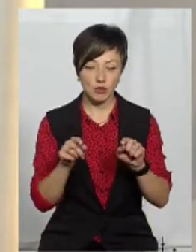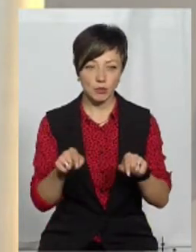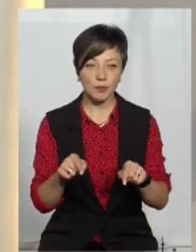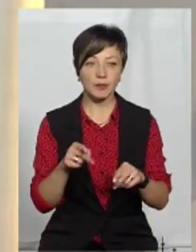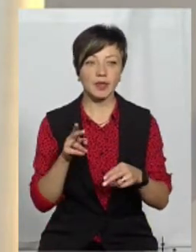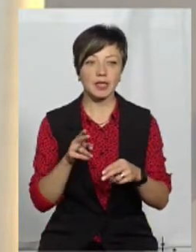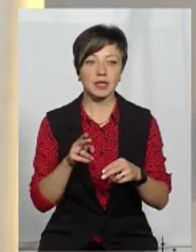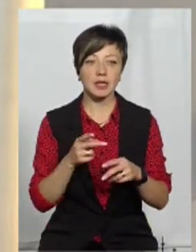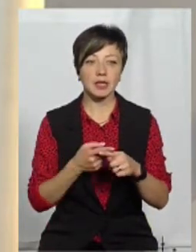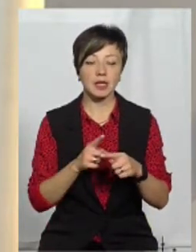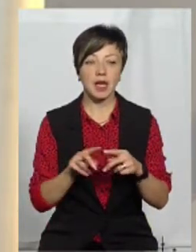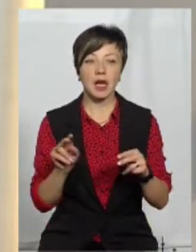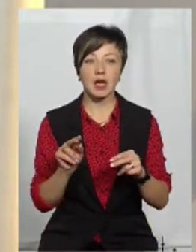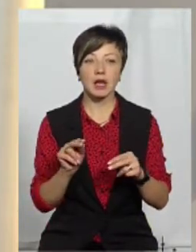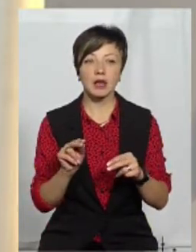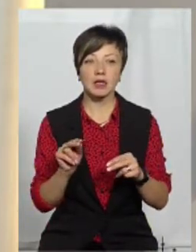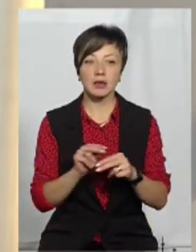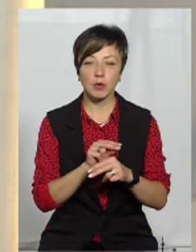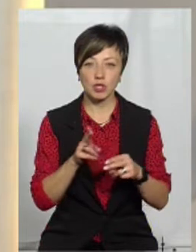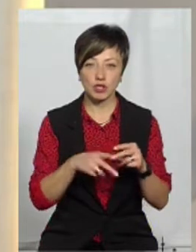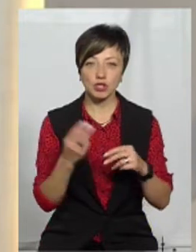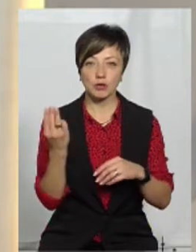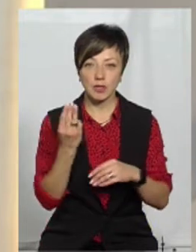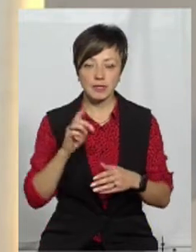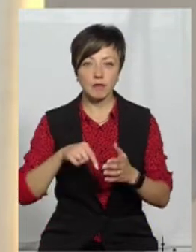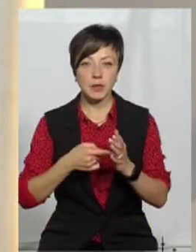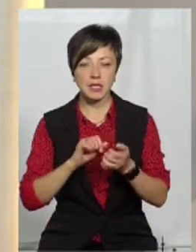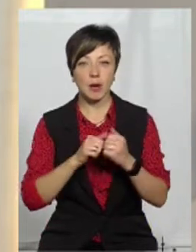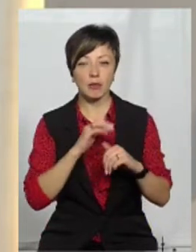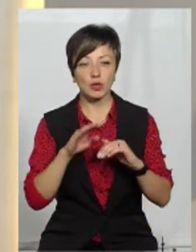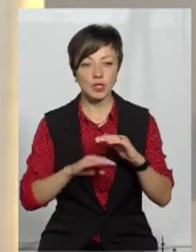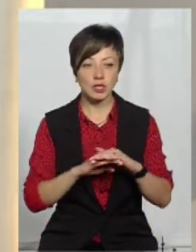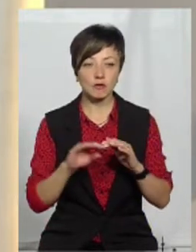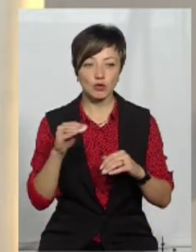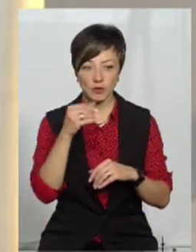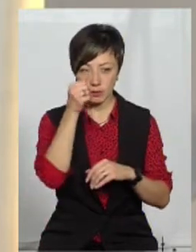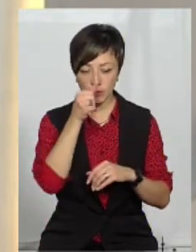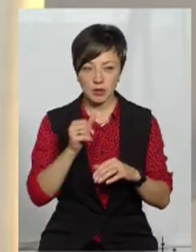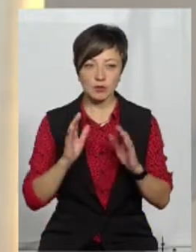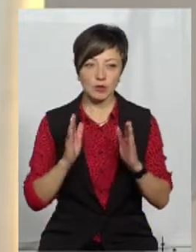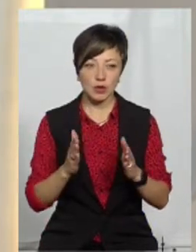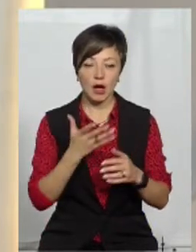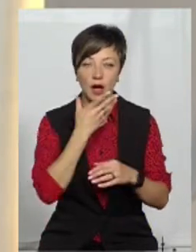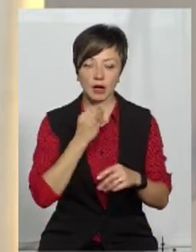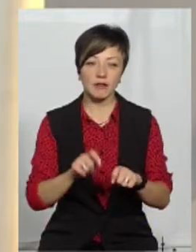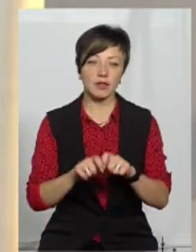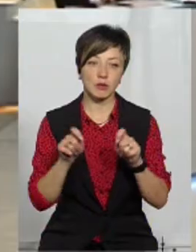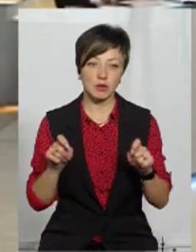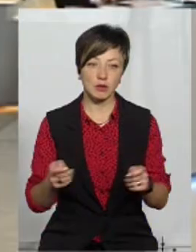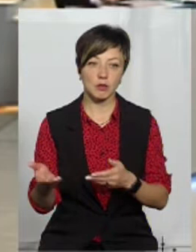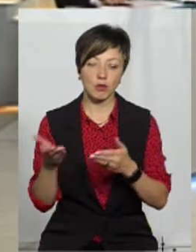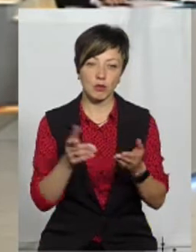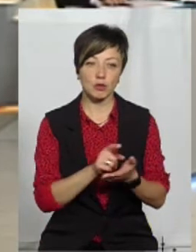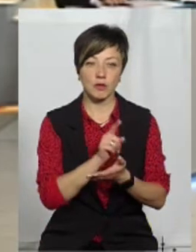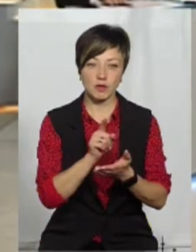Да, закінчується, значить, ремонт закінчується як в Шепетівці, так і в місті Кам'янець-Подільський. І буквально в жовтні місяці будуть гарні відкриття, аби запрошувати